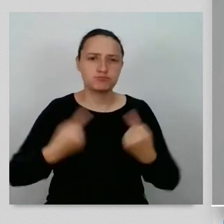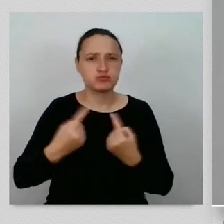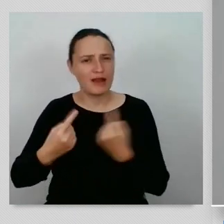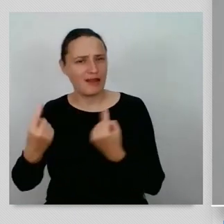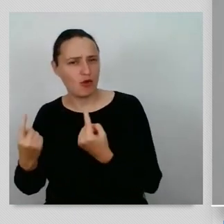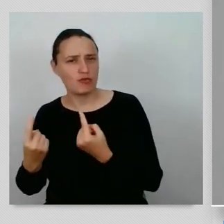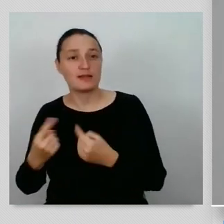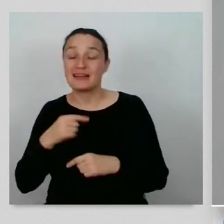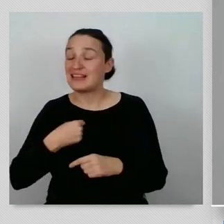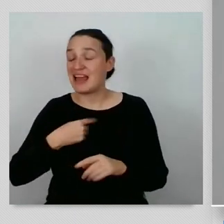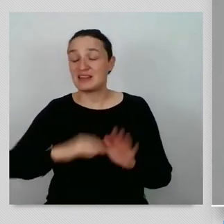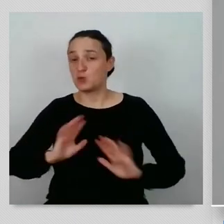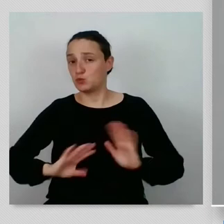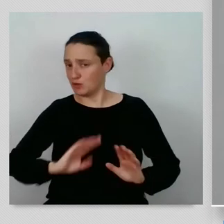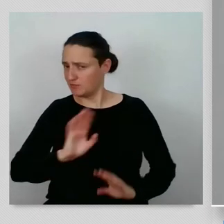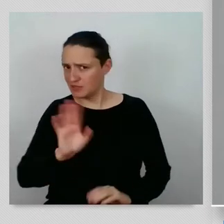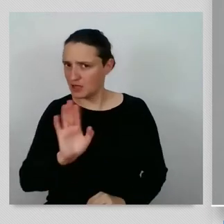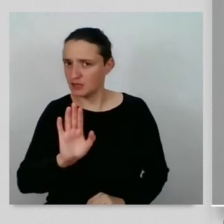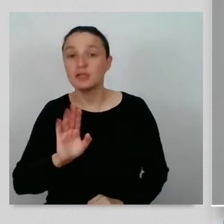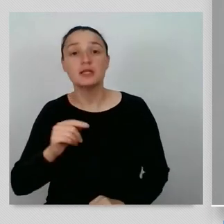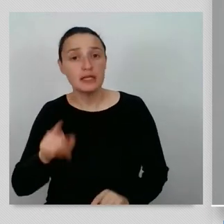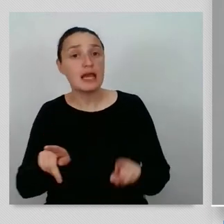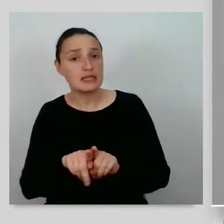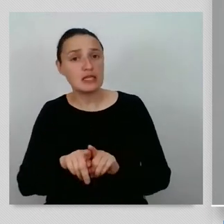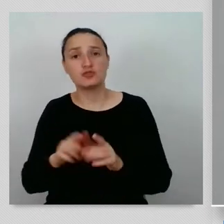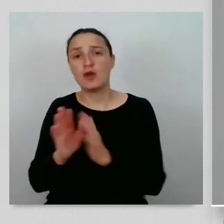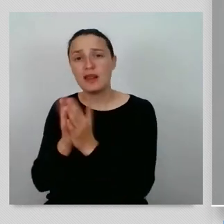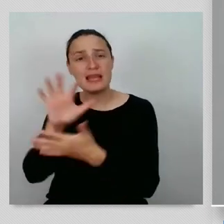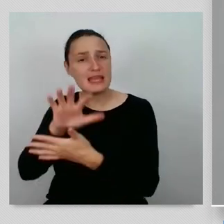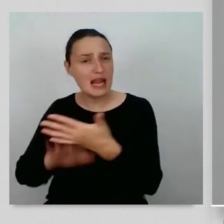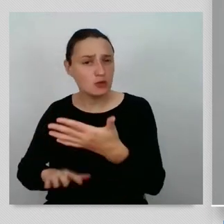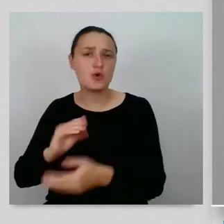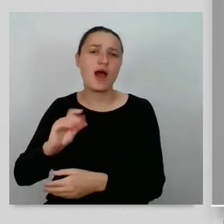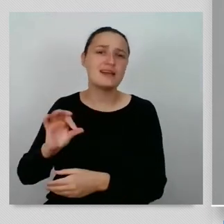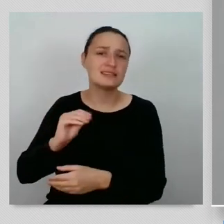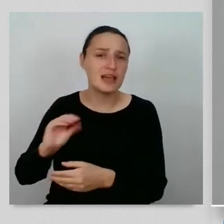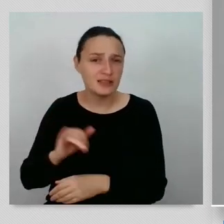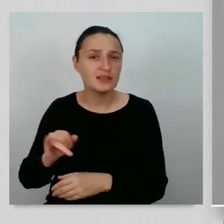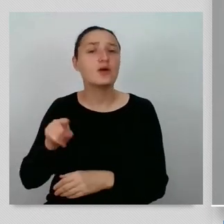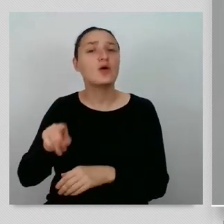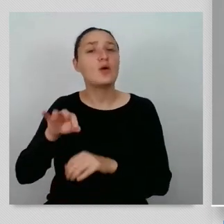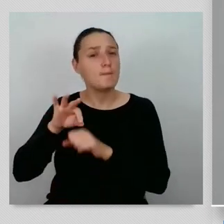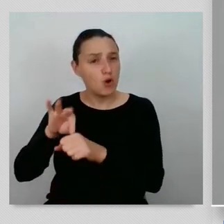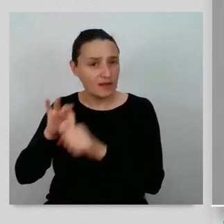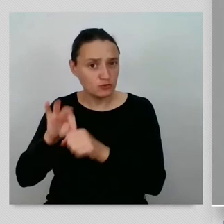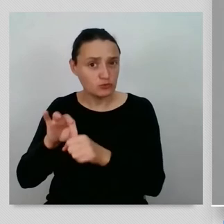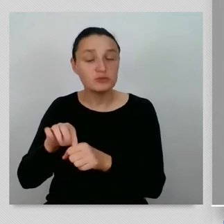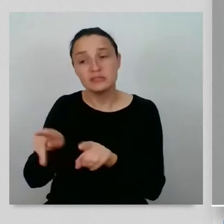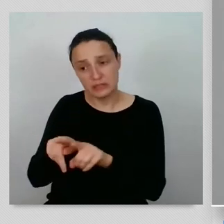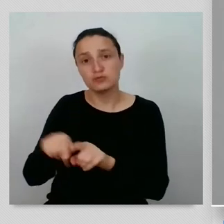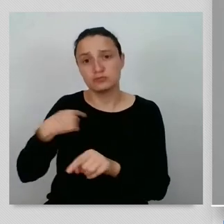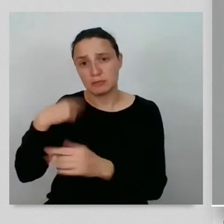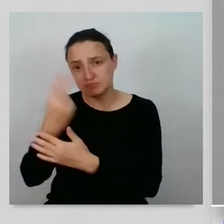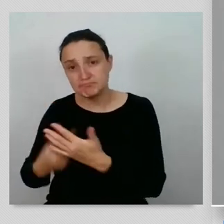nie uciekam, co więcej szukam też wsparcia w literaturze, sporo w tych esejach wprowadzających pana redaktora do tej debaty dzisiejszej też